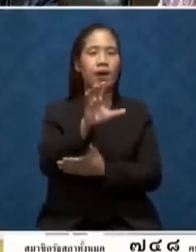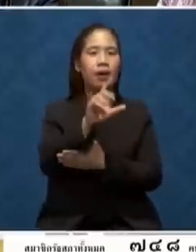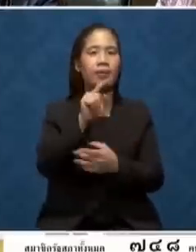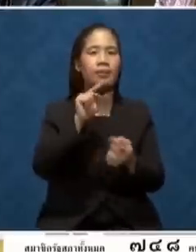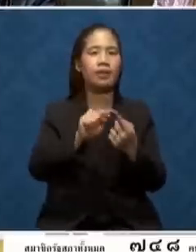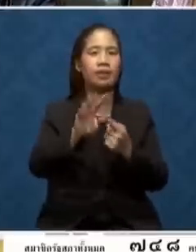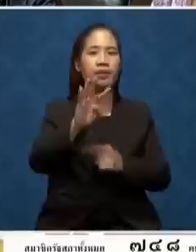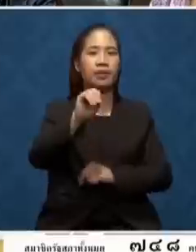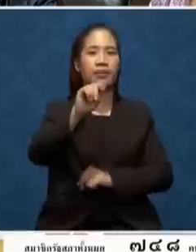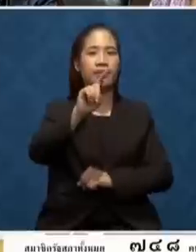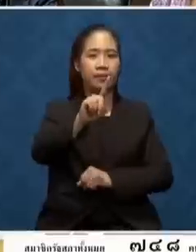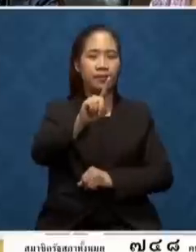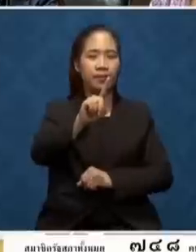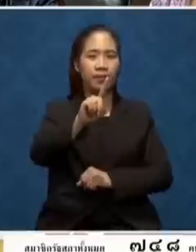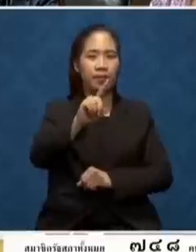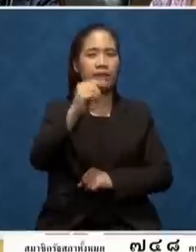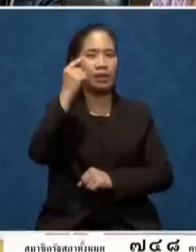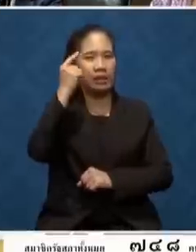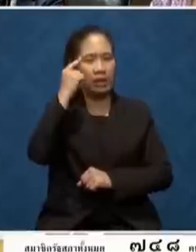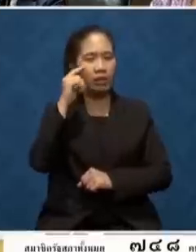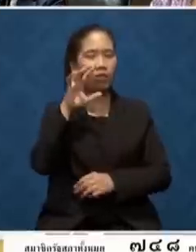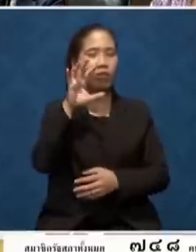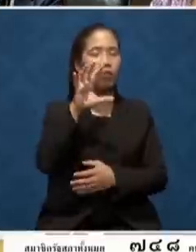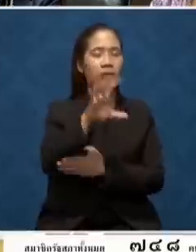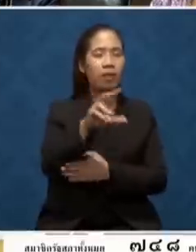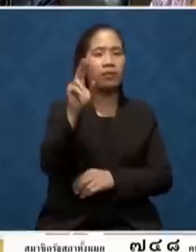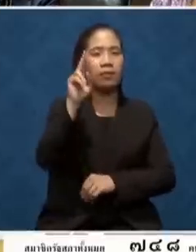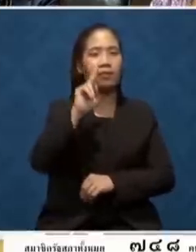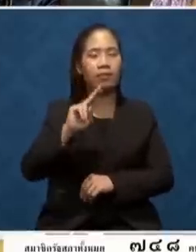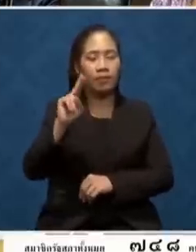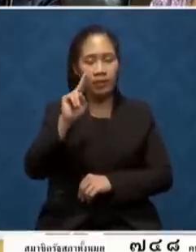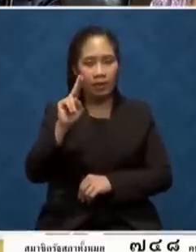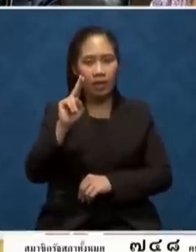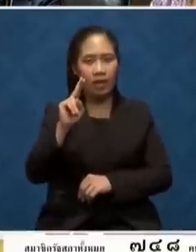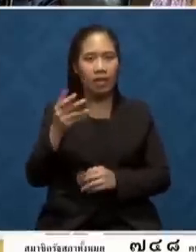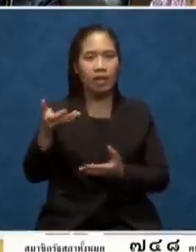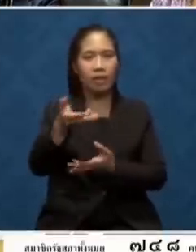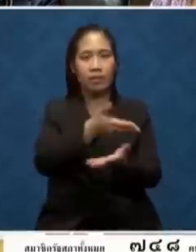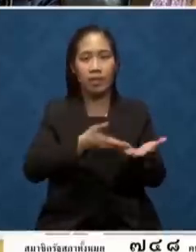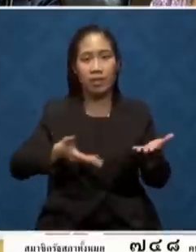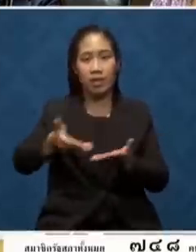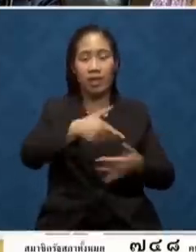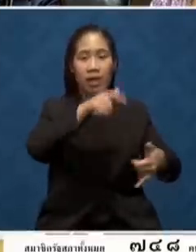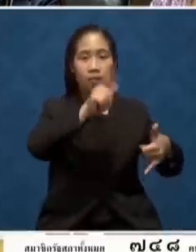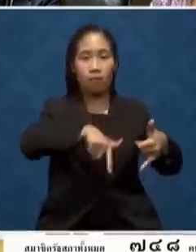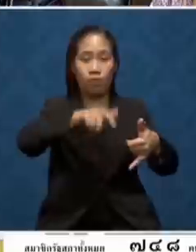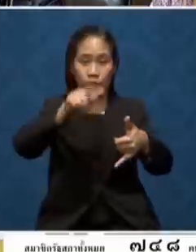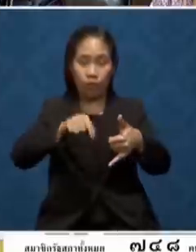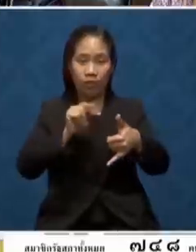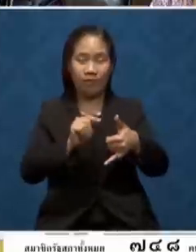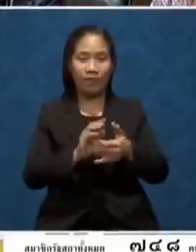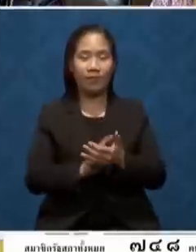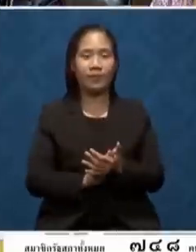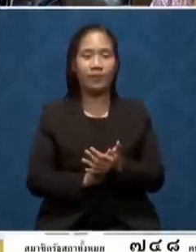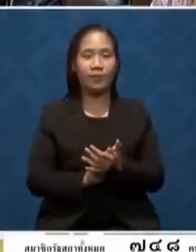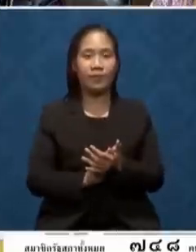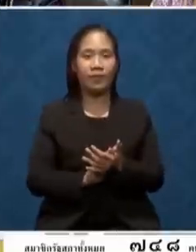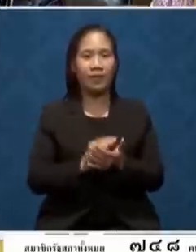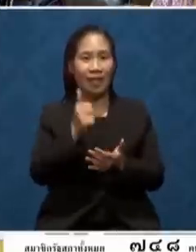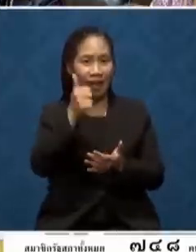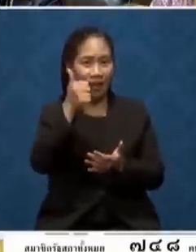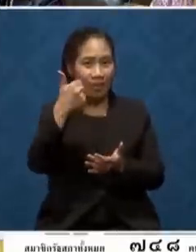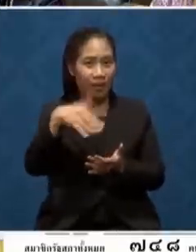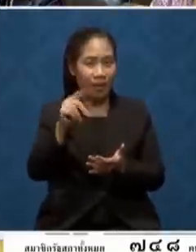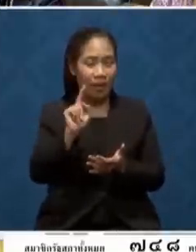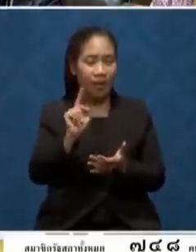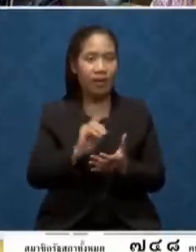41ใช้บังคับกับการพิจารณาบุคคลเป็นนายกรัฐมนตรีได้หรือ